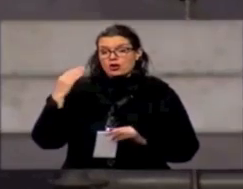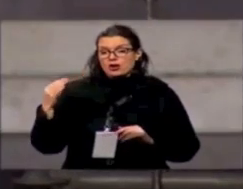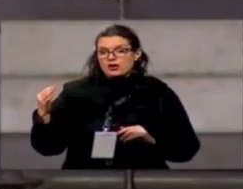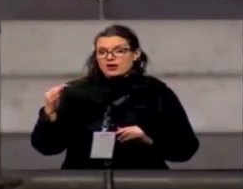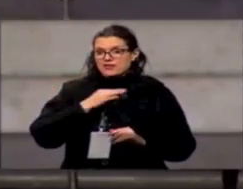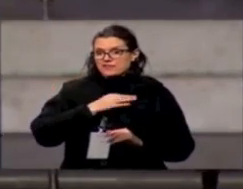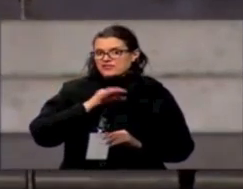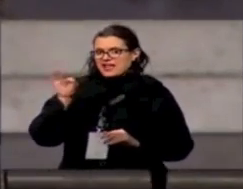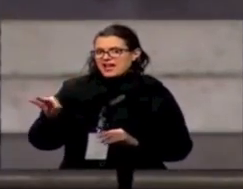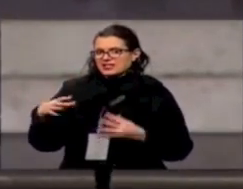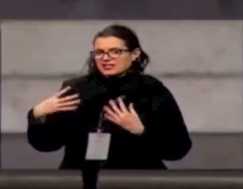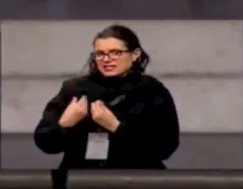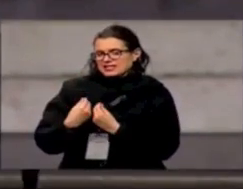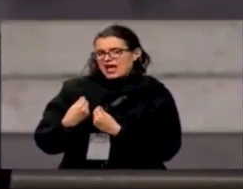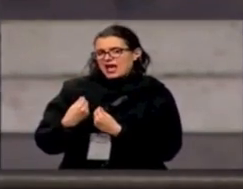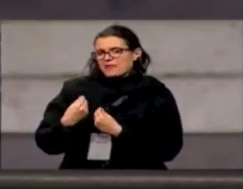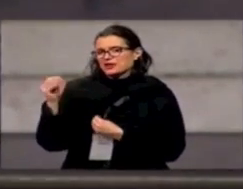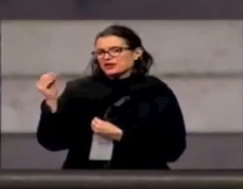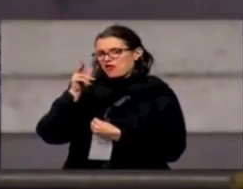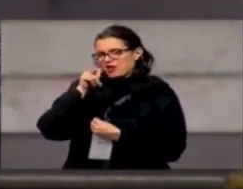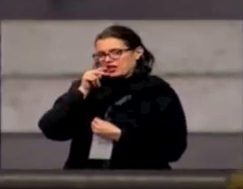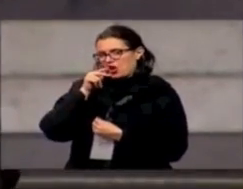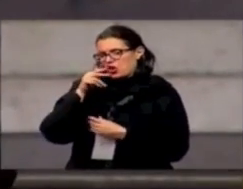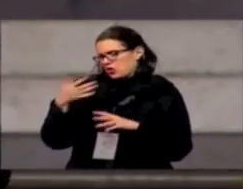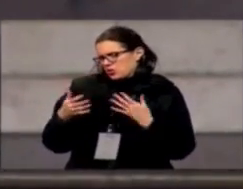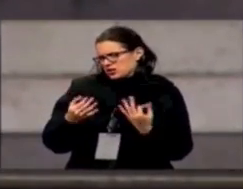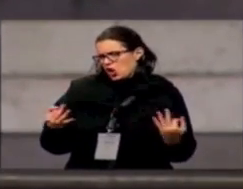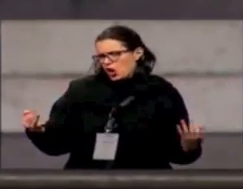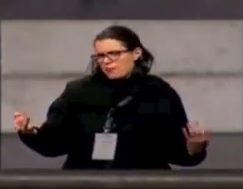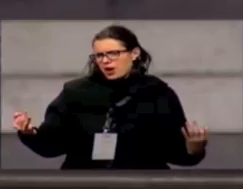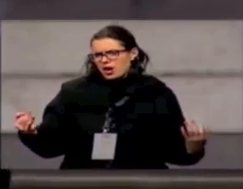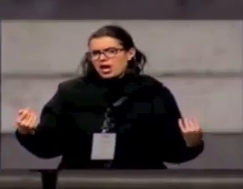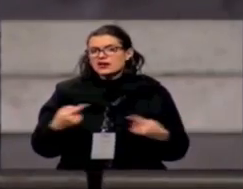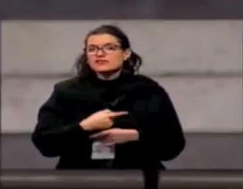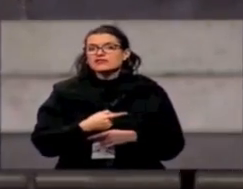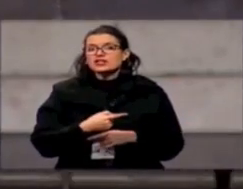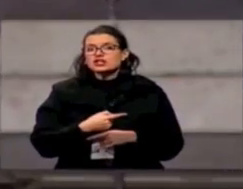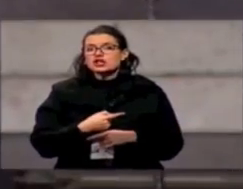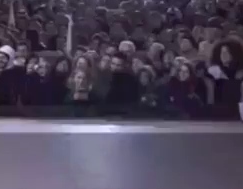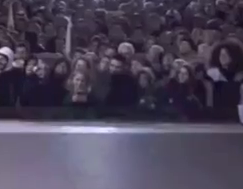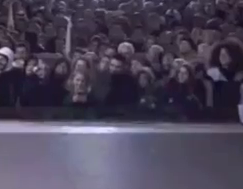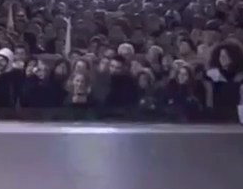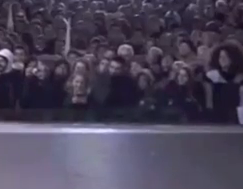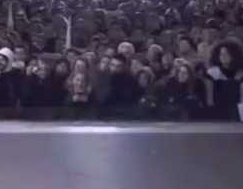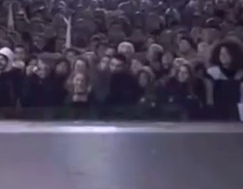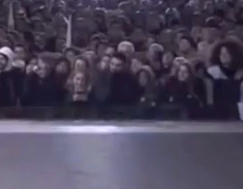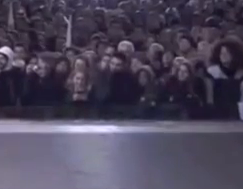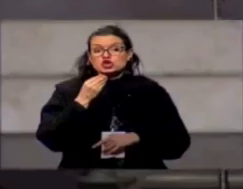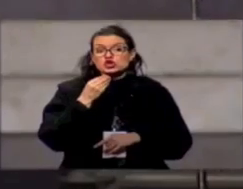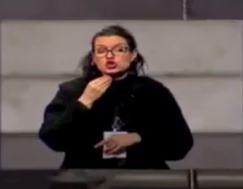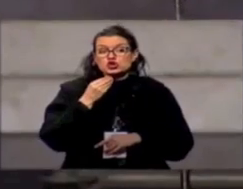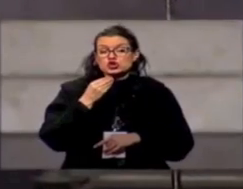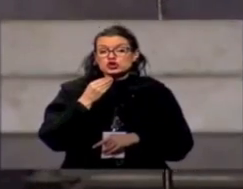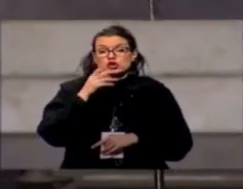una cosa normale quando invece succede che una donna si fidanza con un uomo molto più